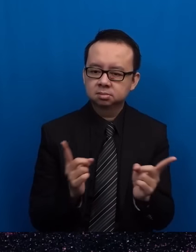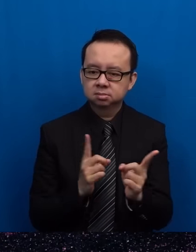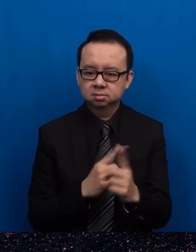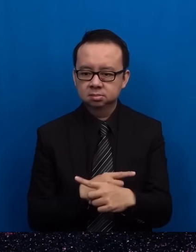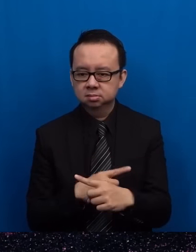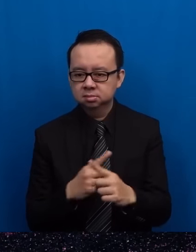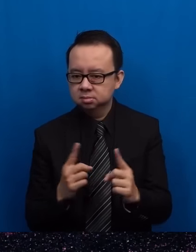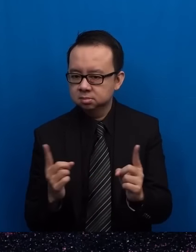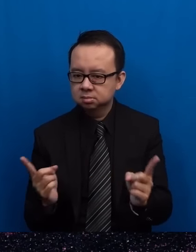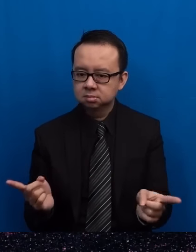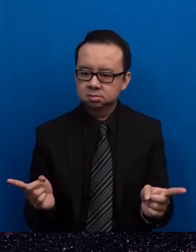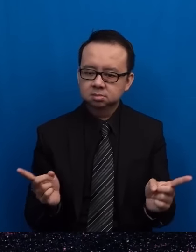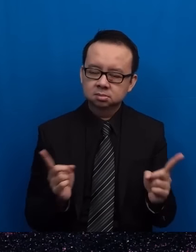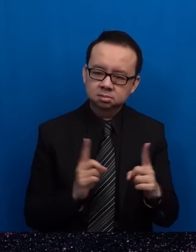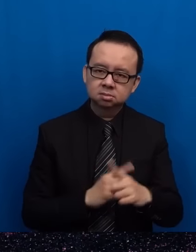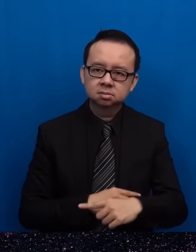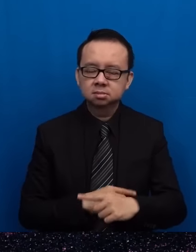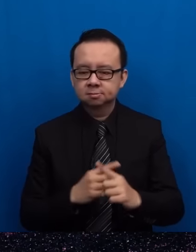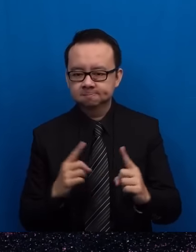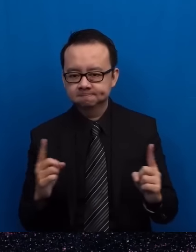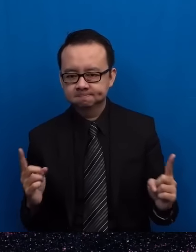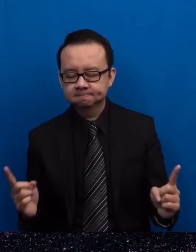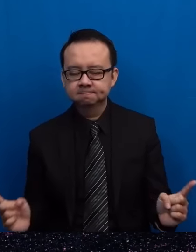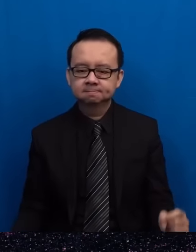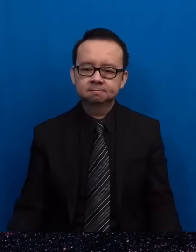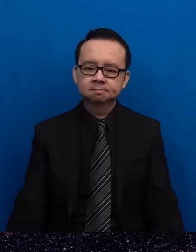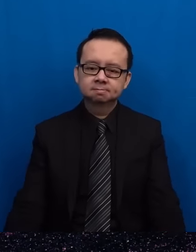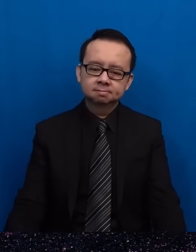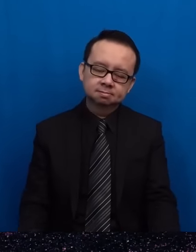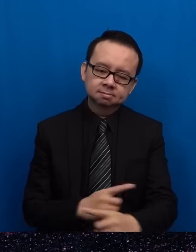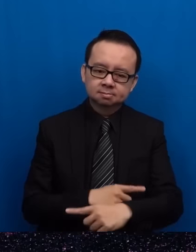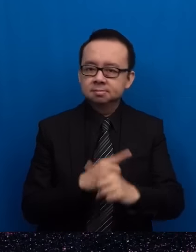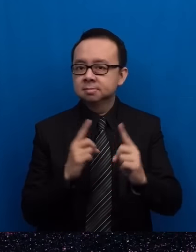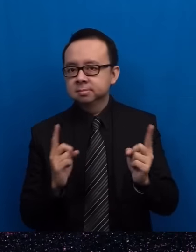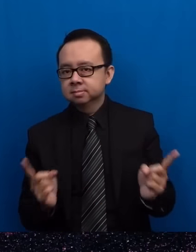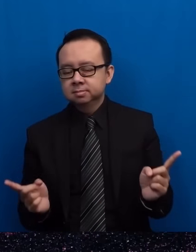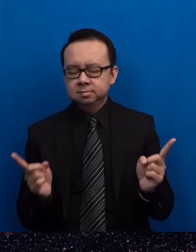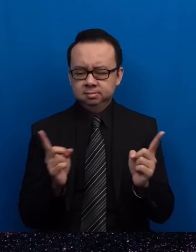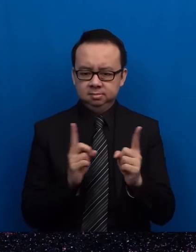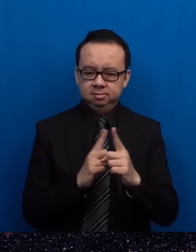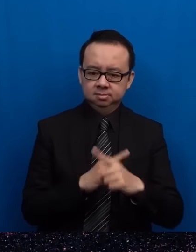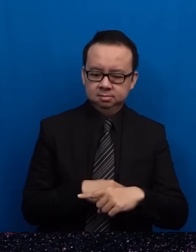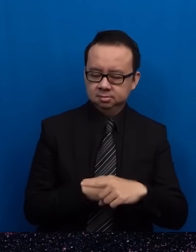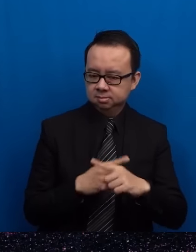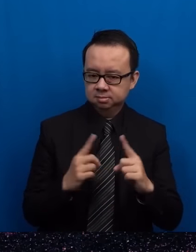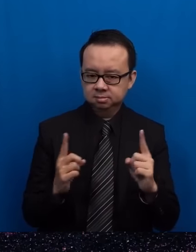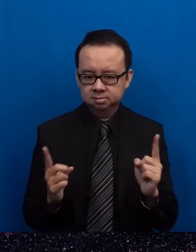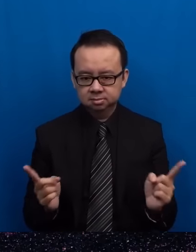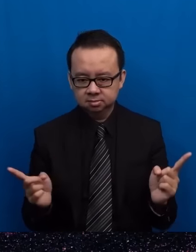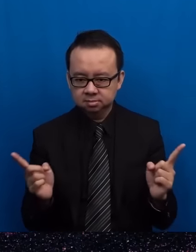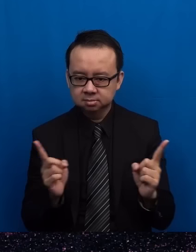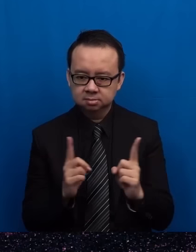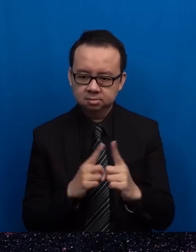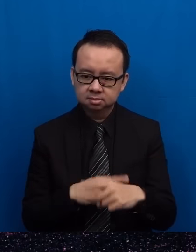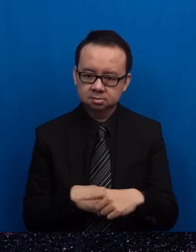Cobaan yang engkau alami tak melebihi